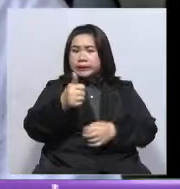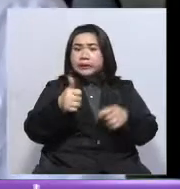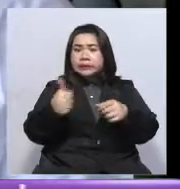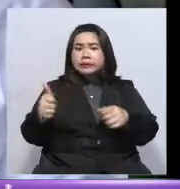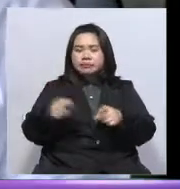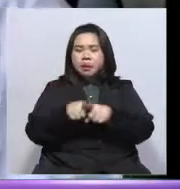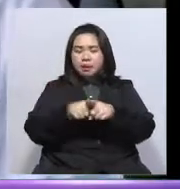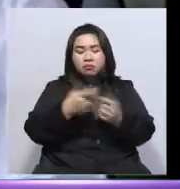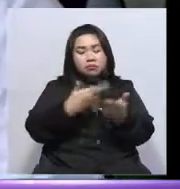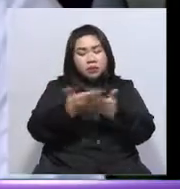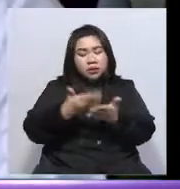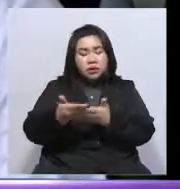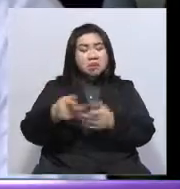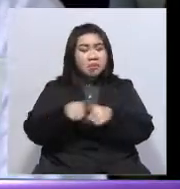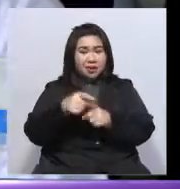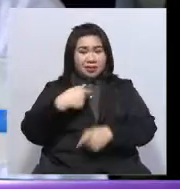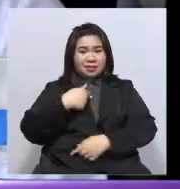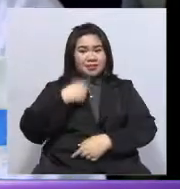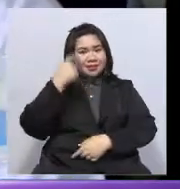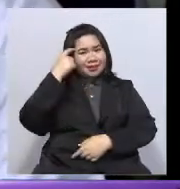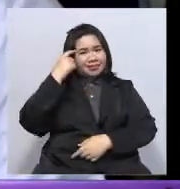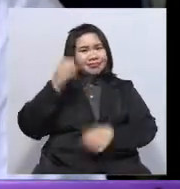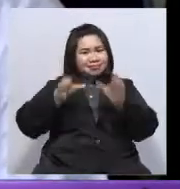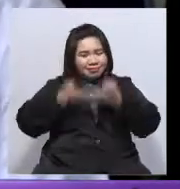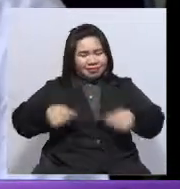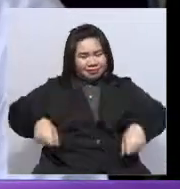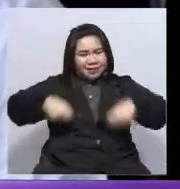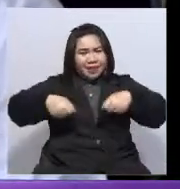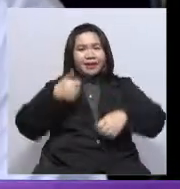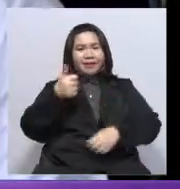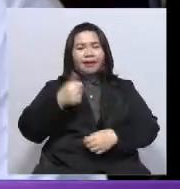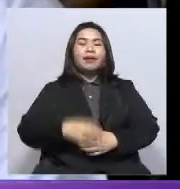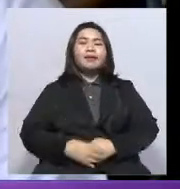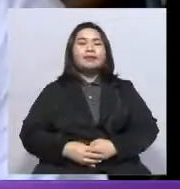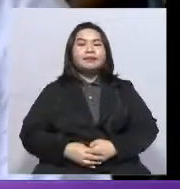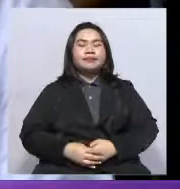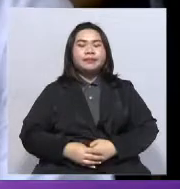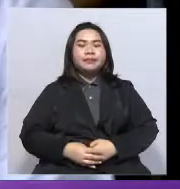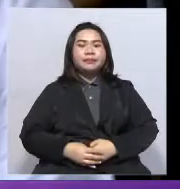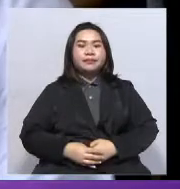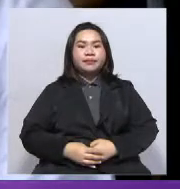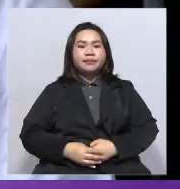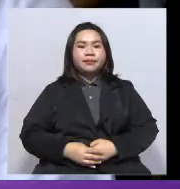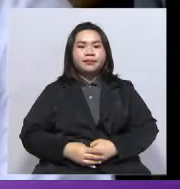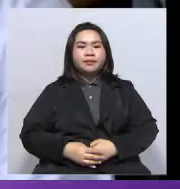ที่เลือกซื้อสินค้าอย่างเราเนี่ยได้มีไว้ใส่นะครับเราก็เลยทำด้วย